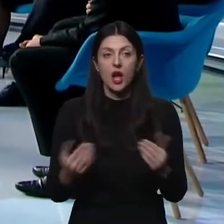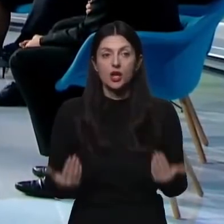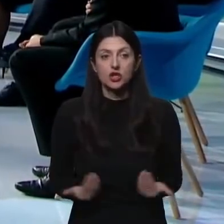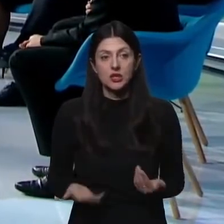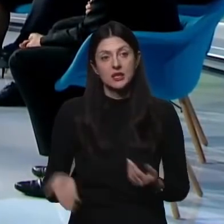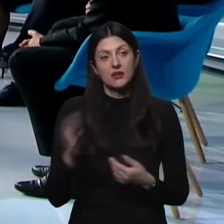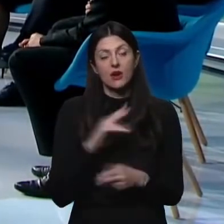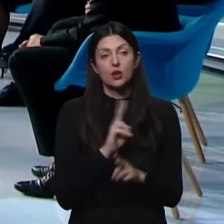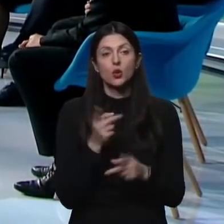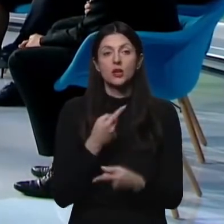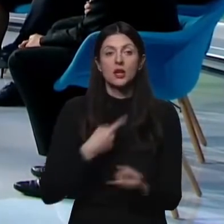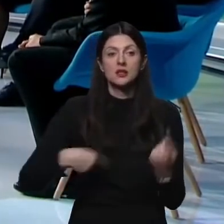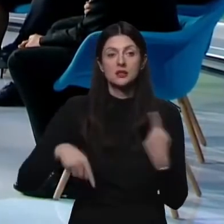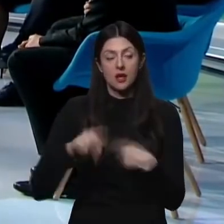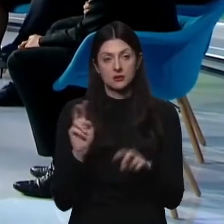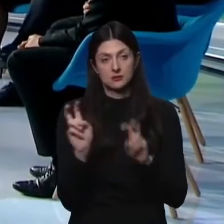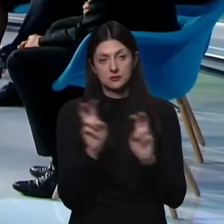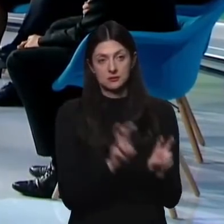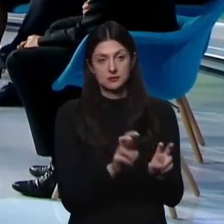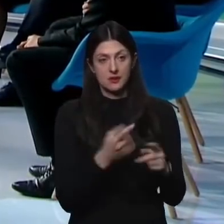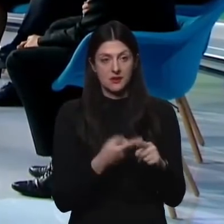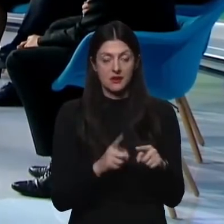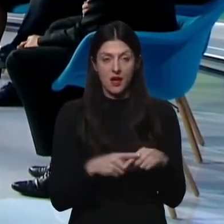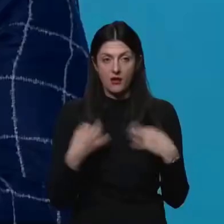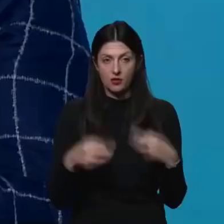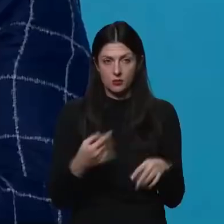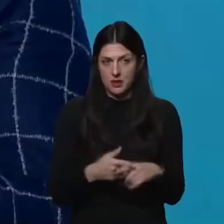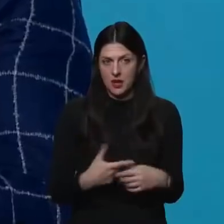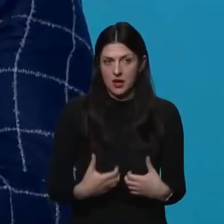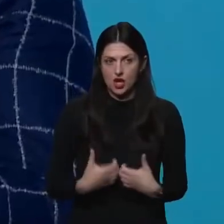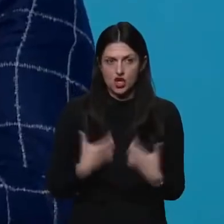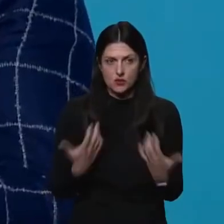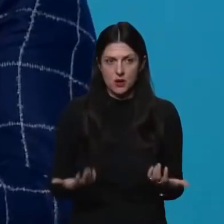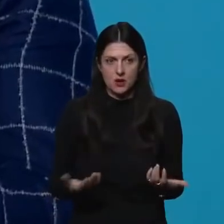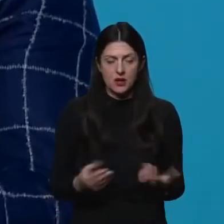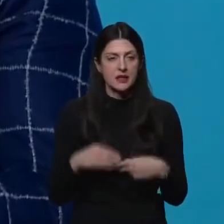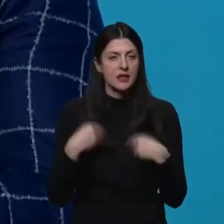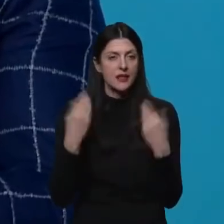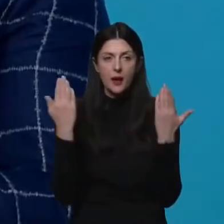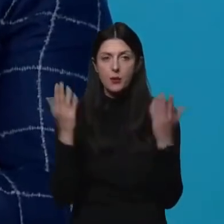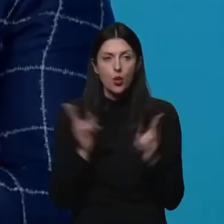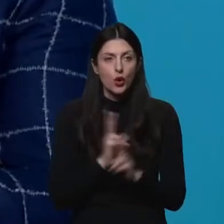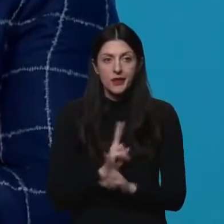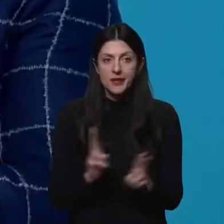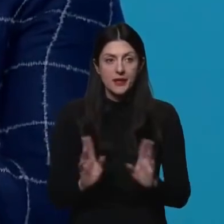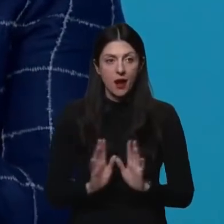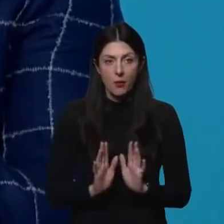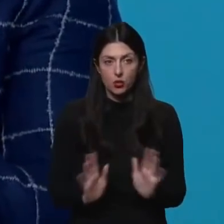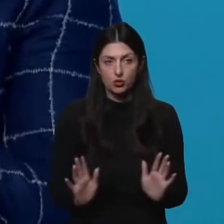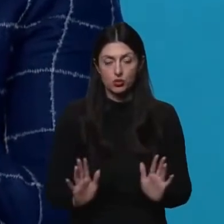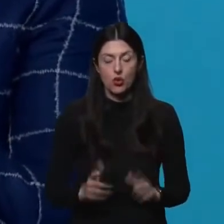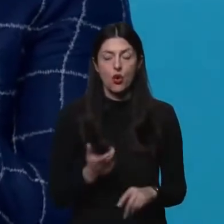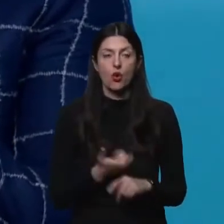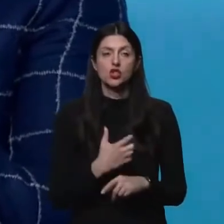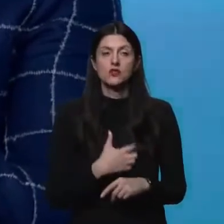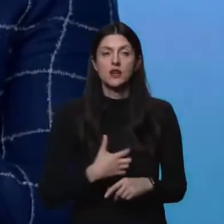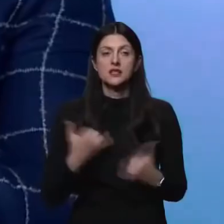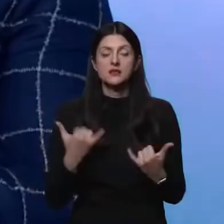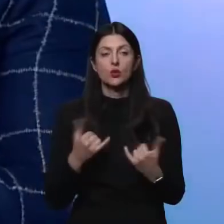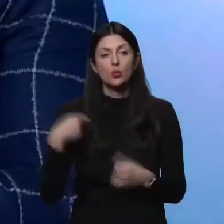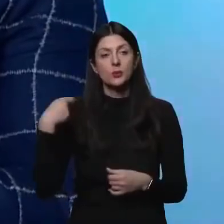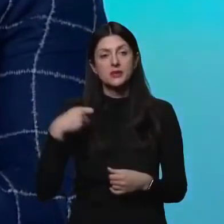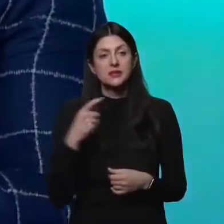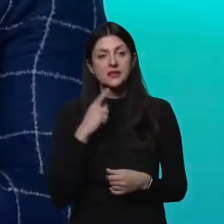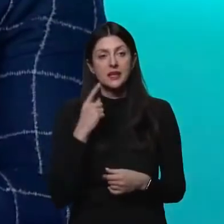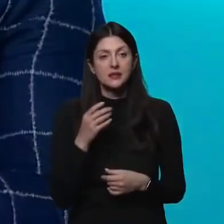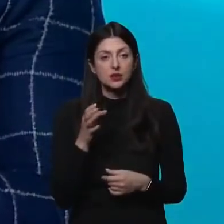посидит в этом автомобиле. Но это кошмар. Не дай бог никому. Поэтому очень важно, сегодня у президента Зеленского есть